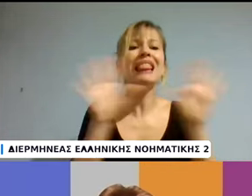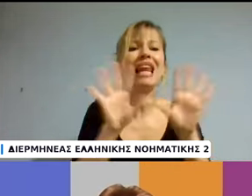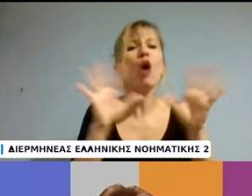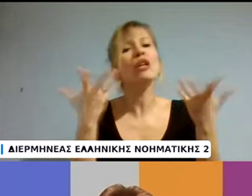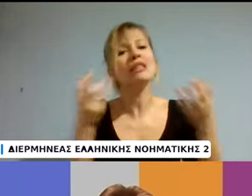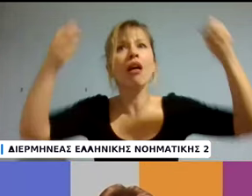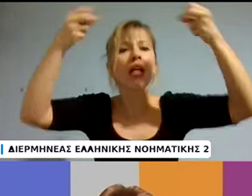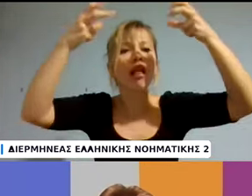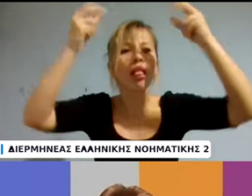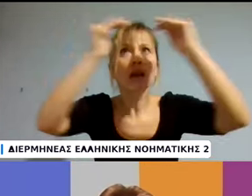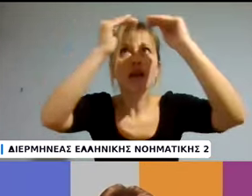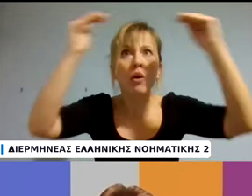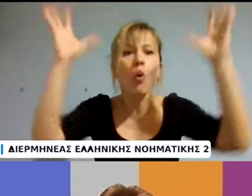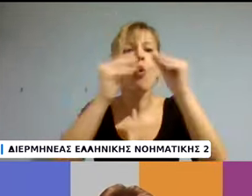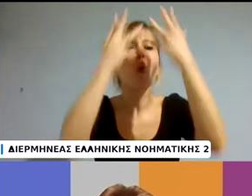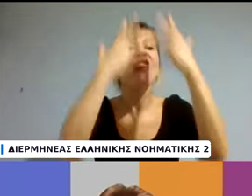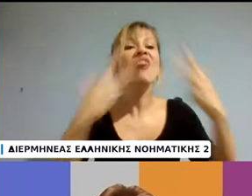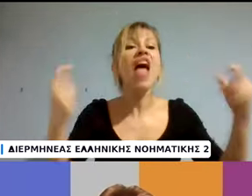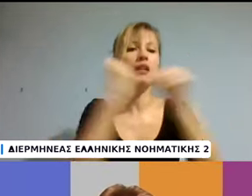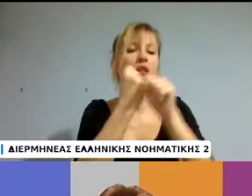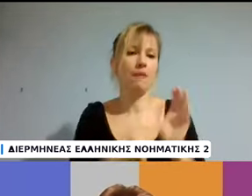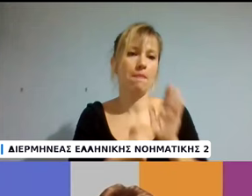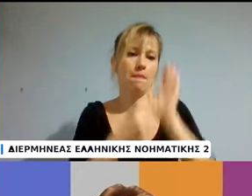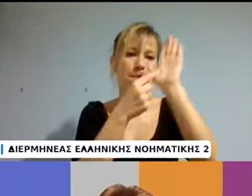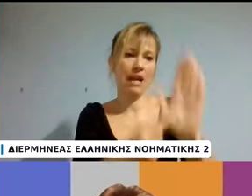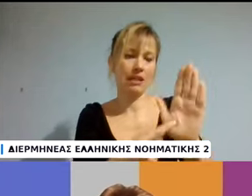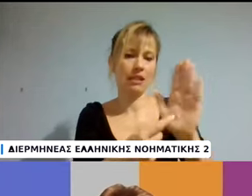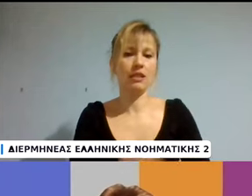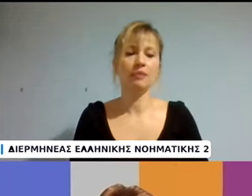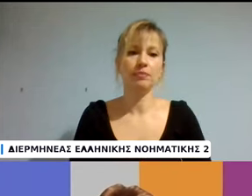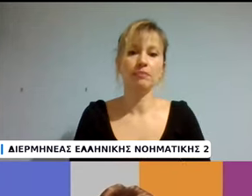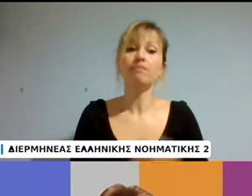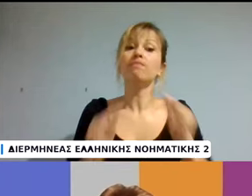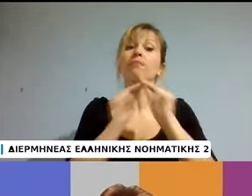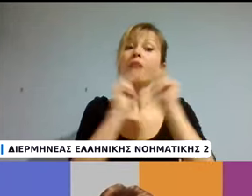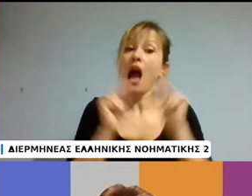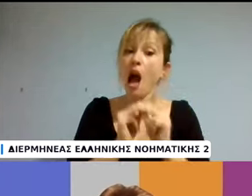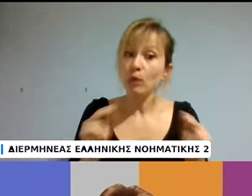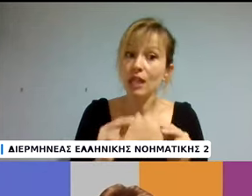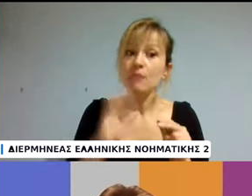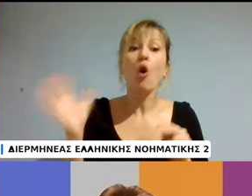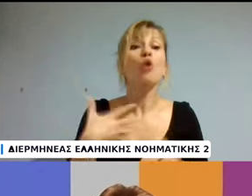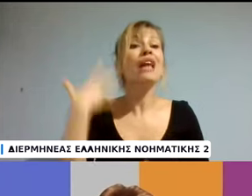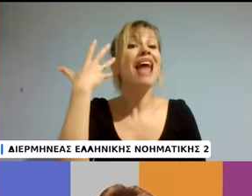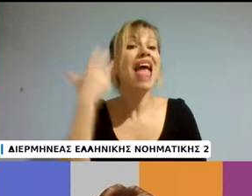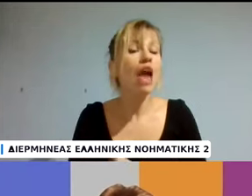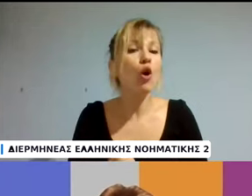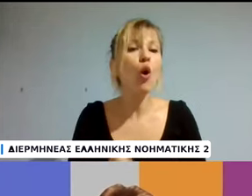μία θεατρική παράσταση ή σε μία άλλη καλλιτεχνική παράσταση. Όταν λοιπόν έχω δύο σειρές